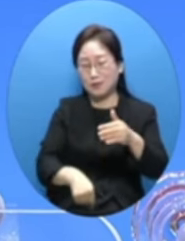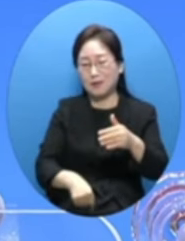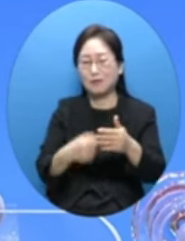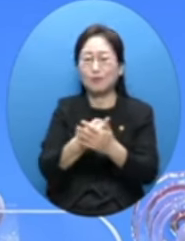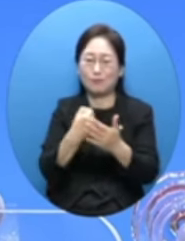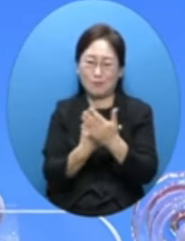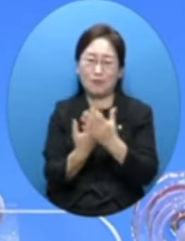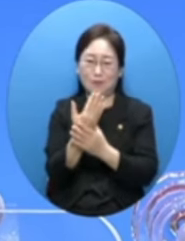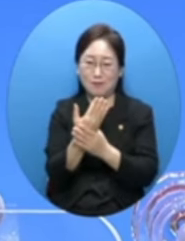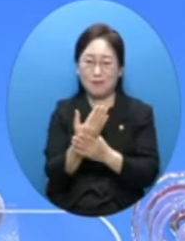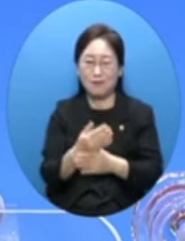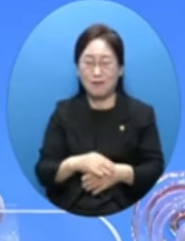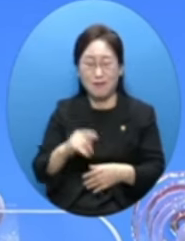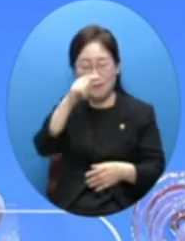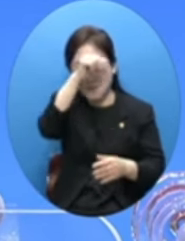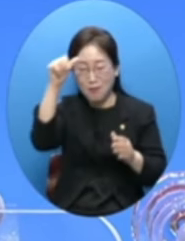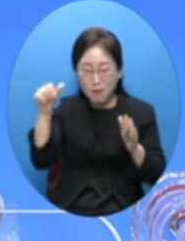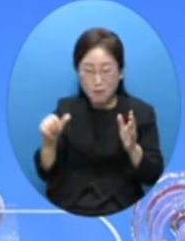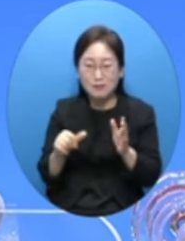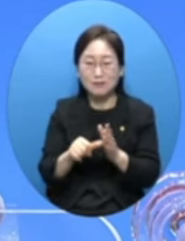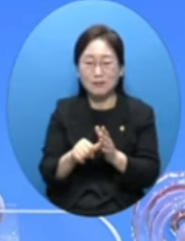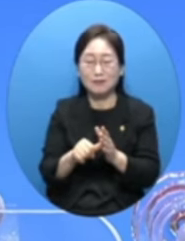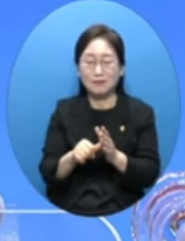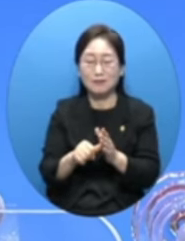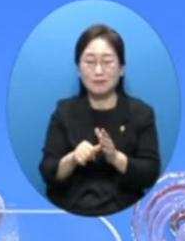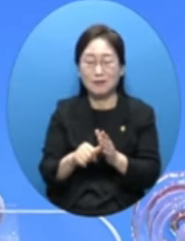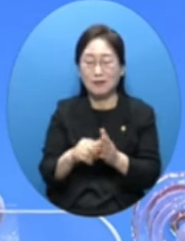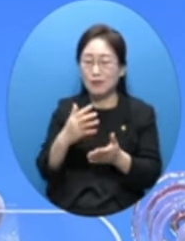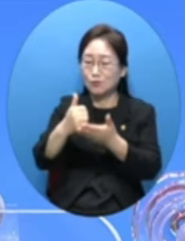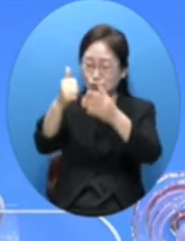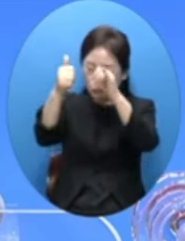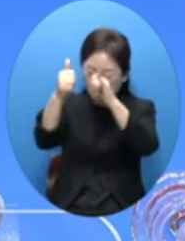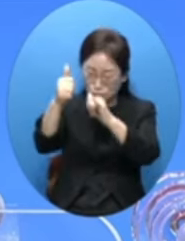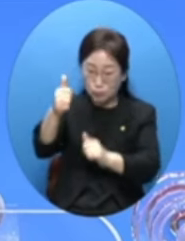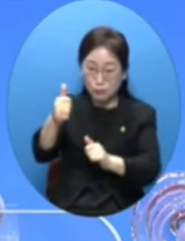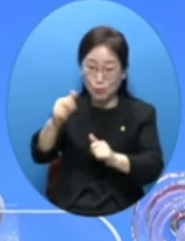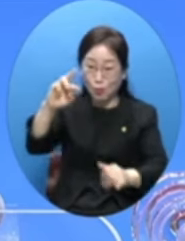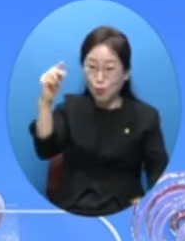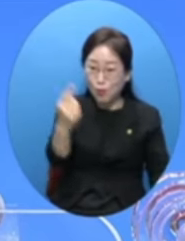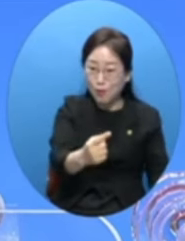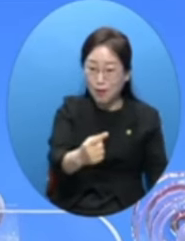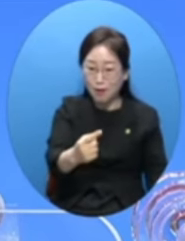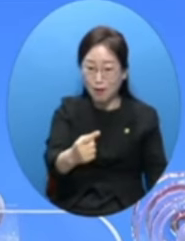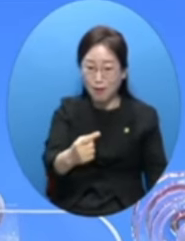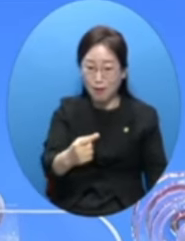들어왔습니다. 이렇게 평생 주미를 하고 돌아온 사람에게는